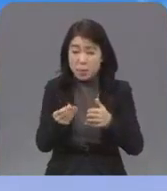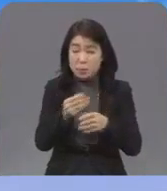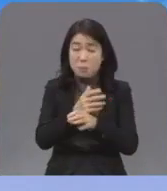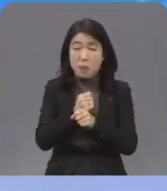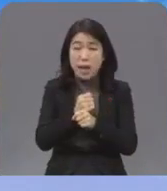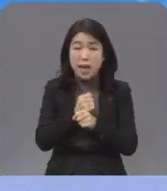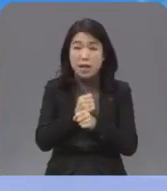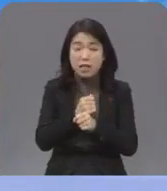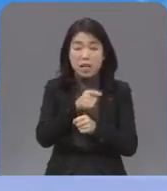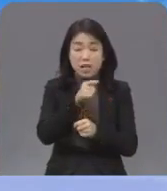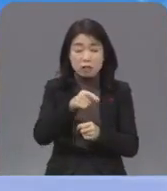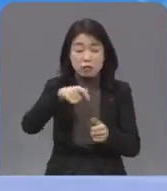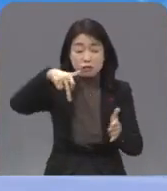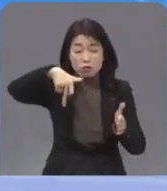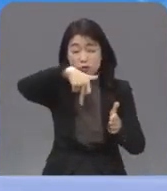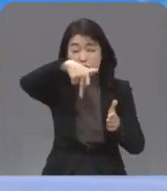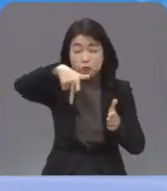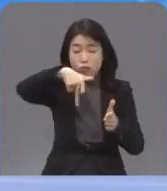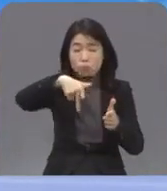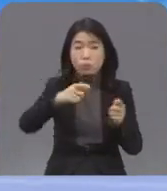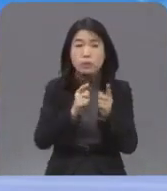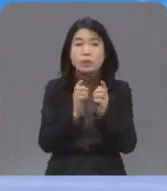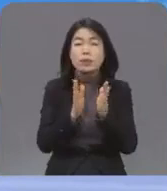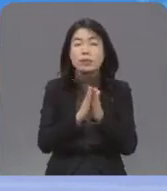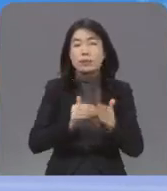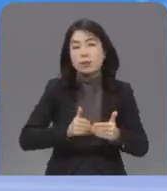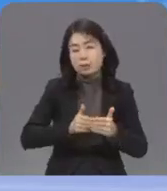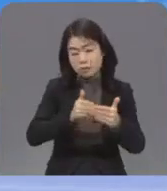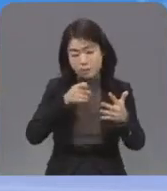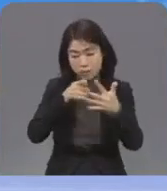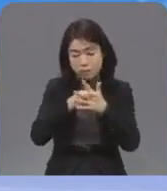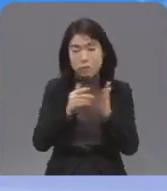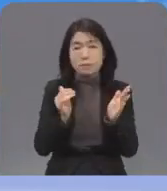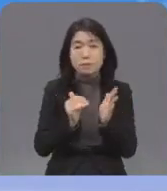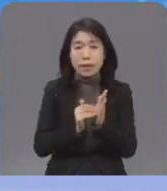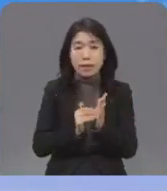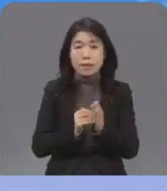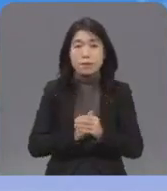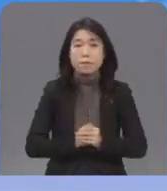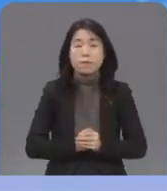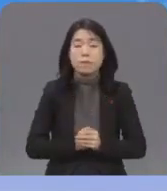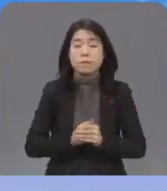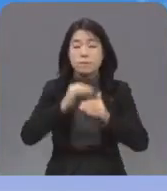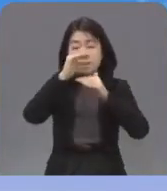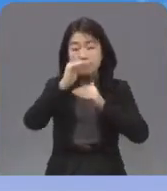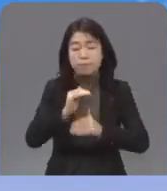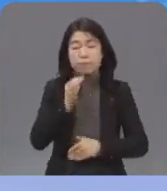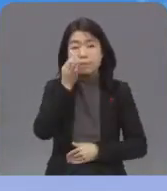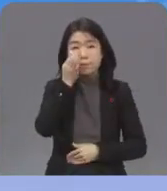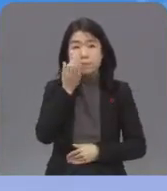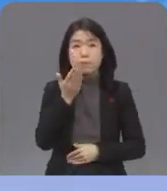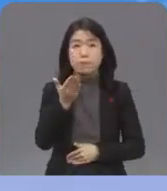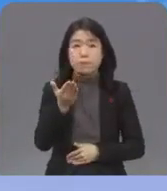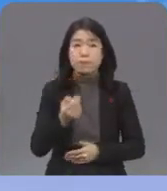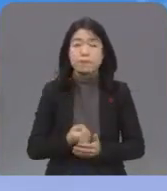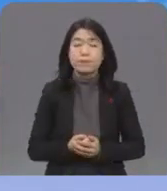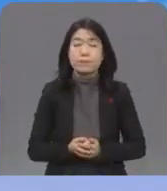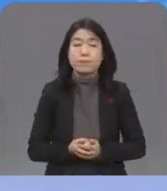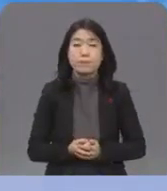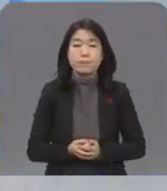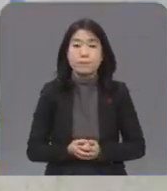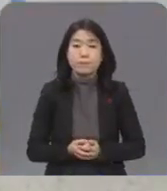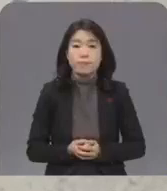업체가 문제가 된 콘크리트 타설을 직접 진행한 것으로 드러났습니다. 유승용 기자의 보도입니다.